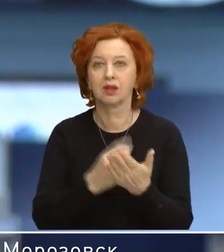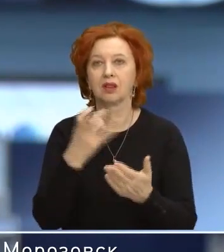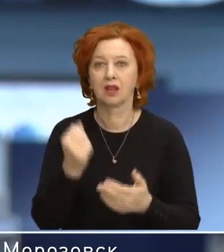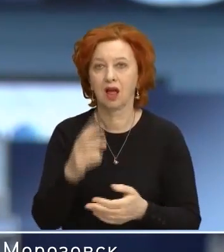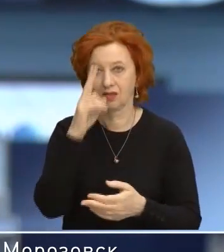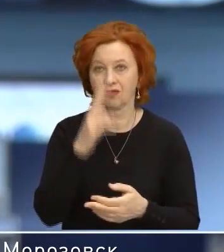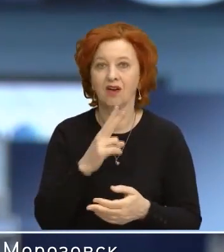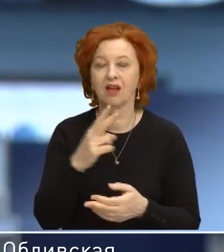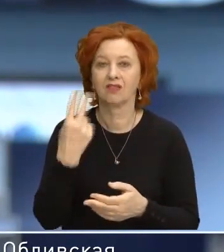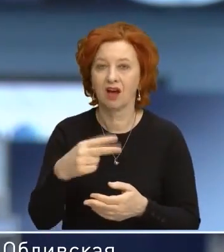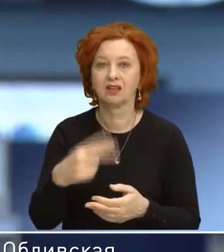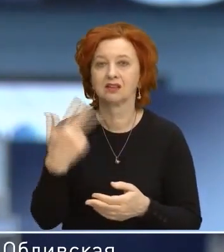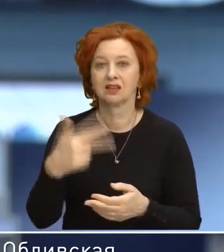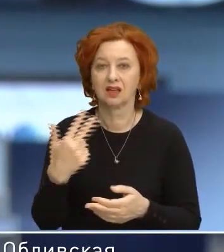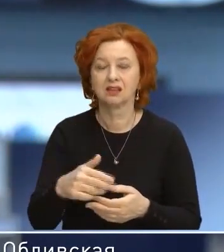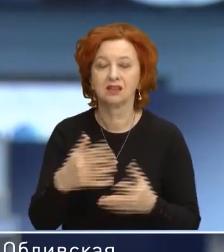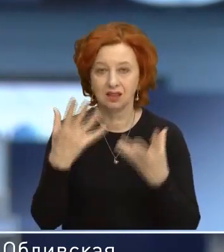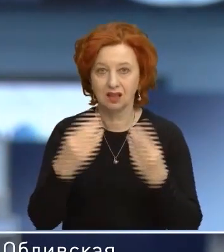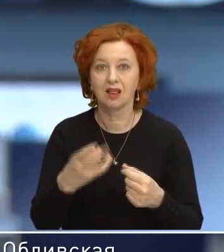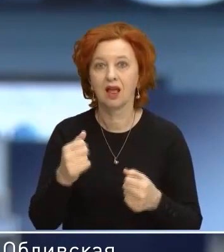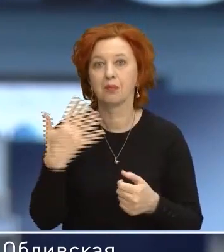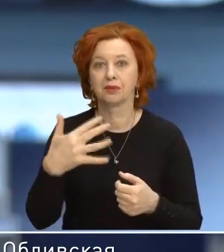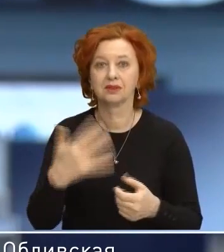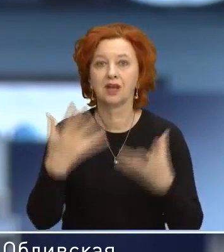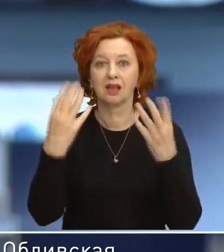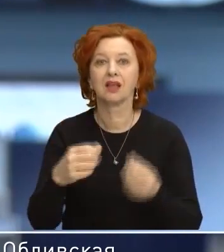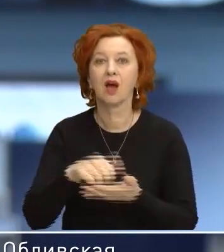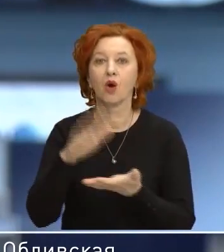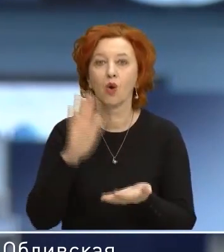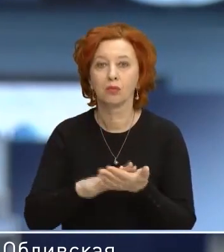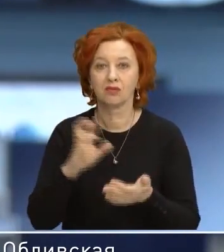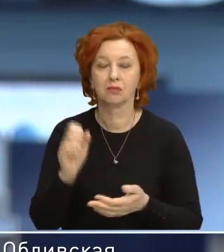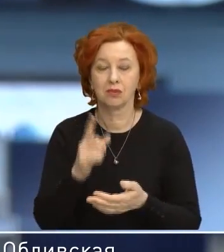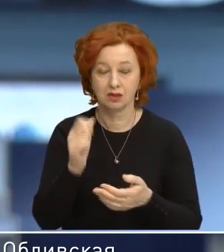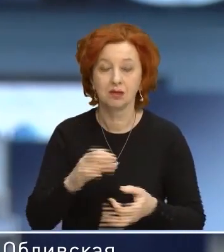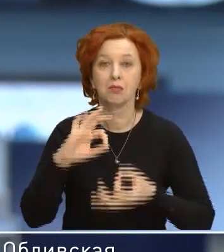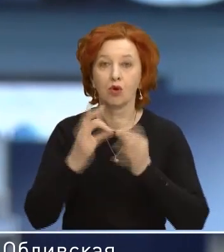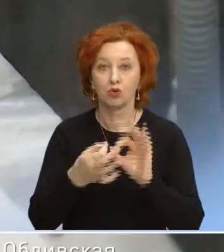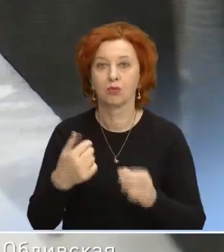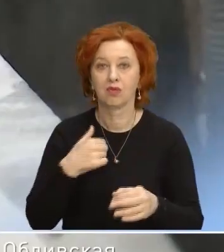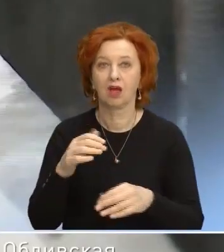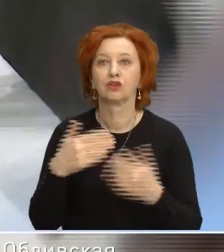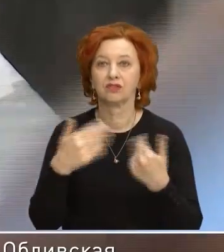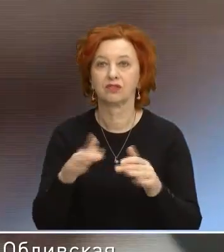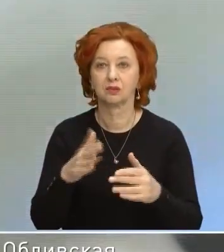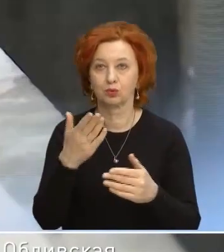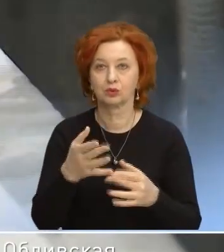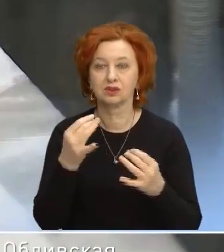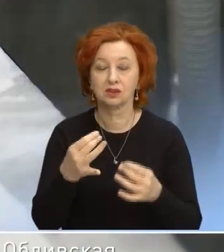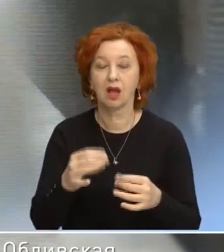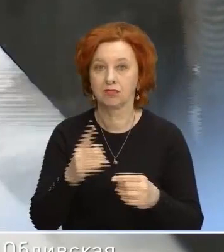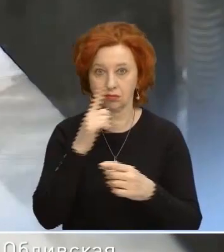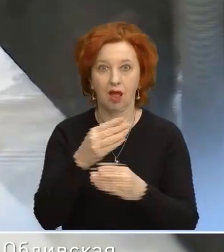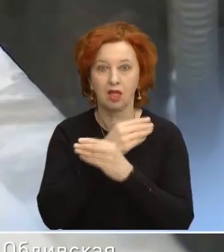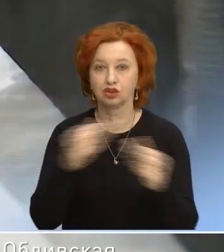на 20-30 дней, а на оптовых базах на 50 дней. Подробности в нашем следующем сюжете. Массовое